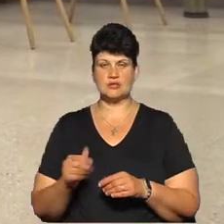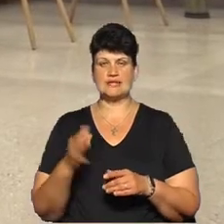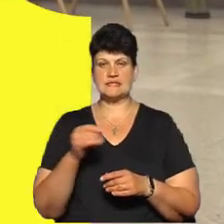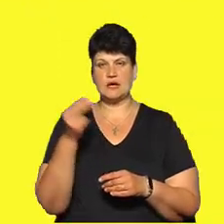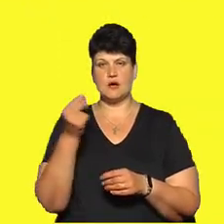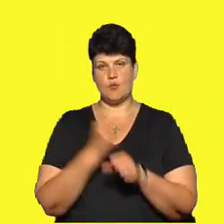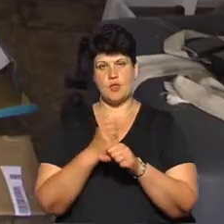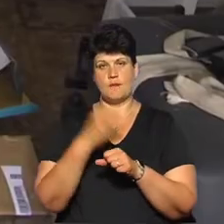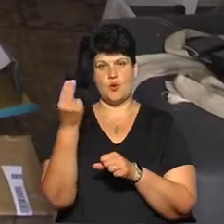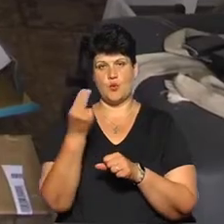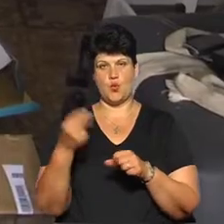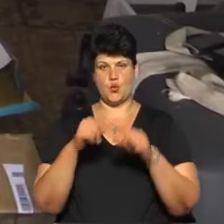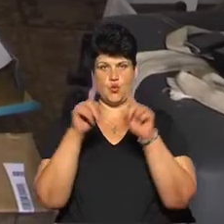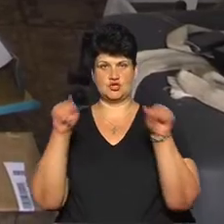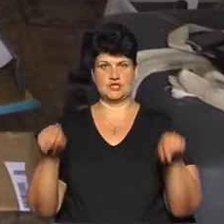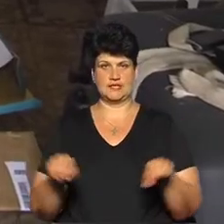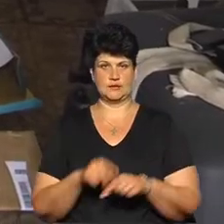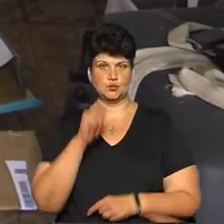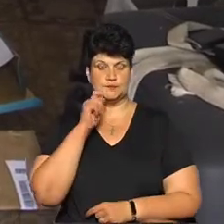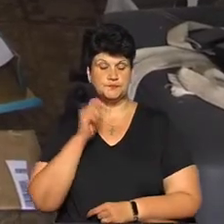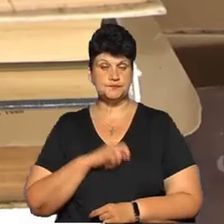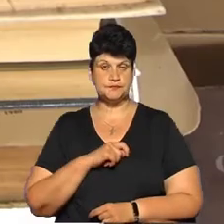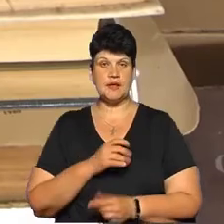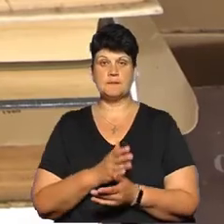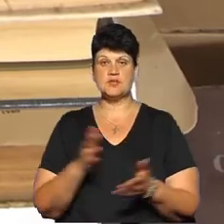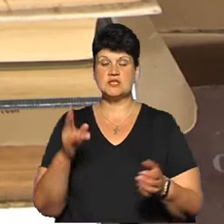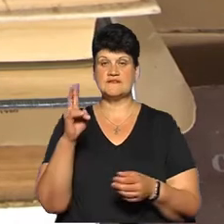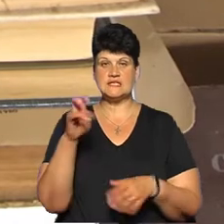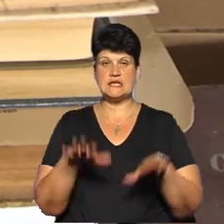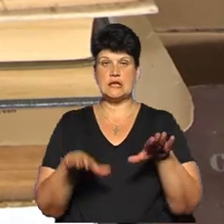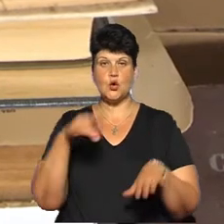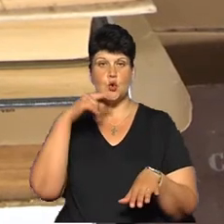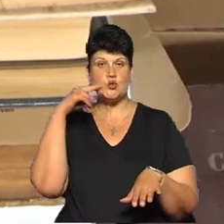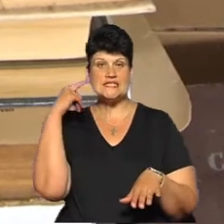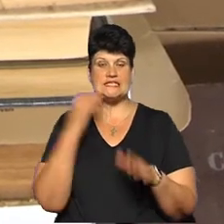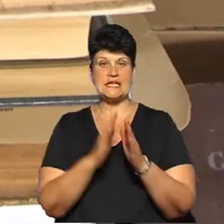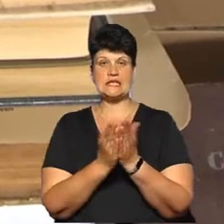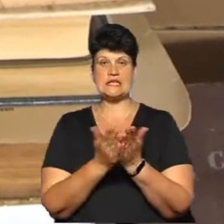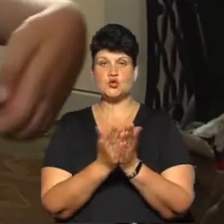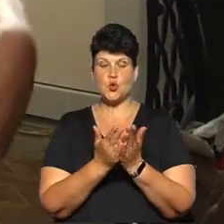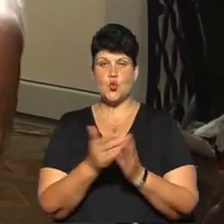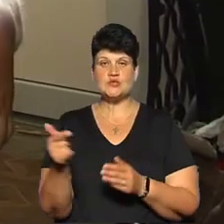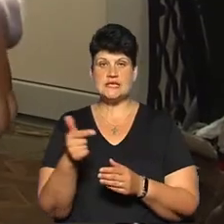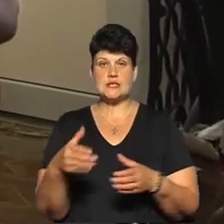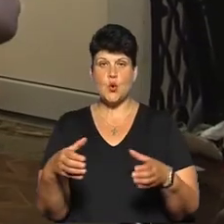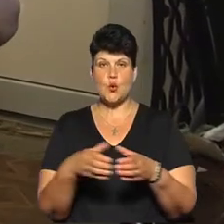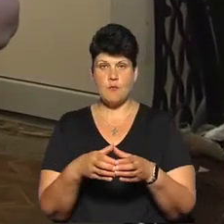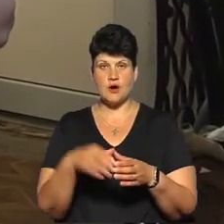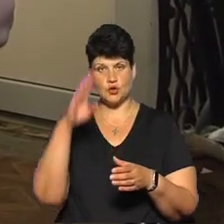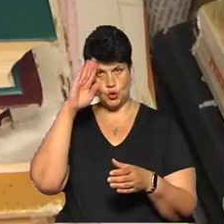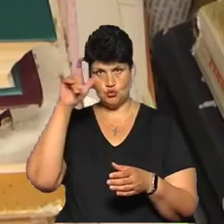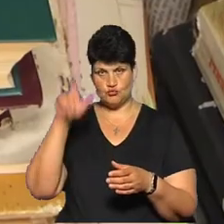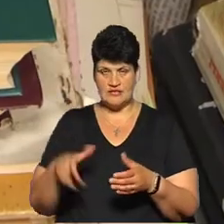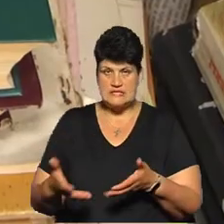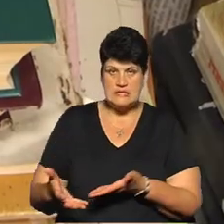художників. Більше 200 кілограмів російських книжок. У Гусятинській громаді чоловік збирає російську